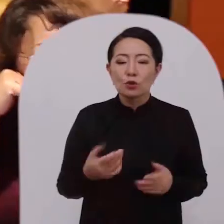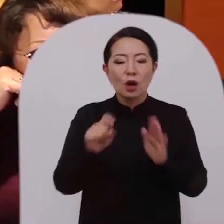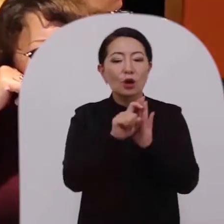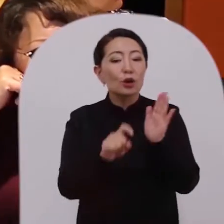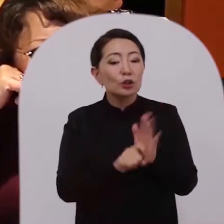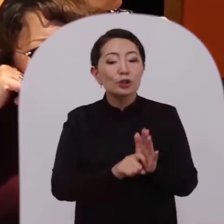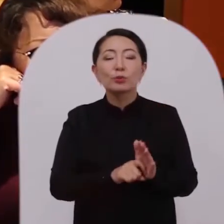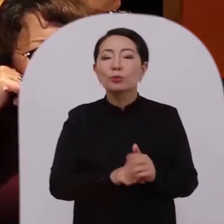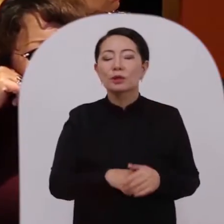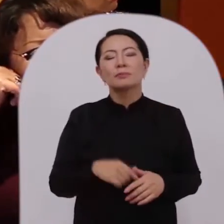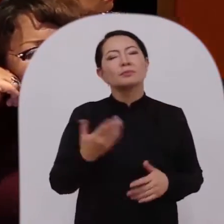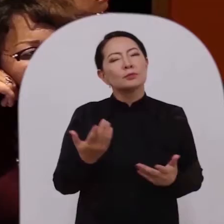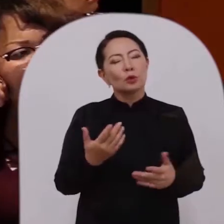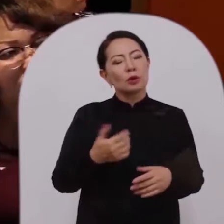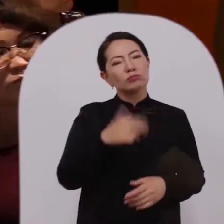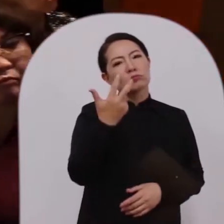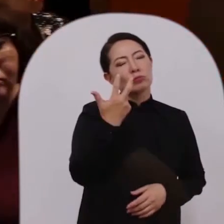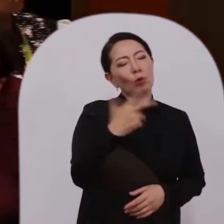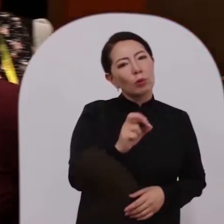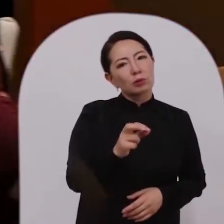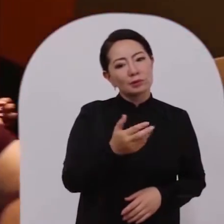хөтөлбөр маань ер нь бол